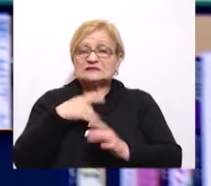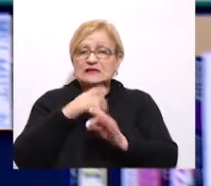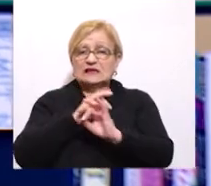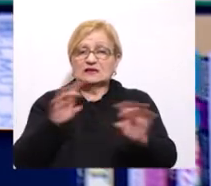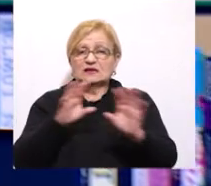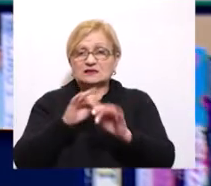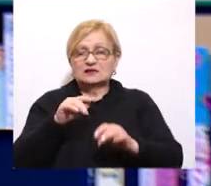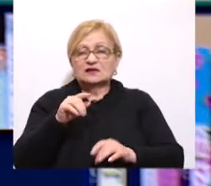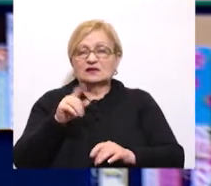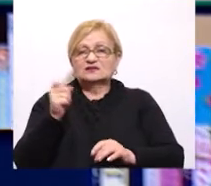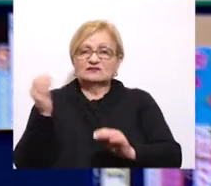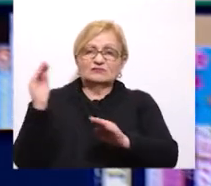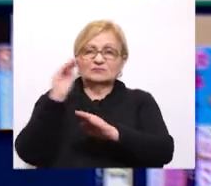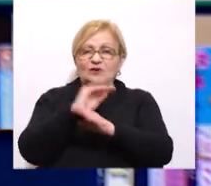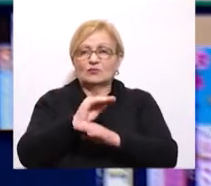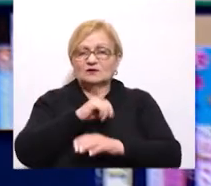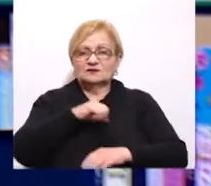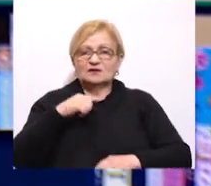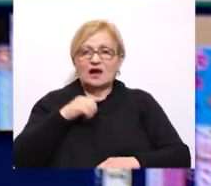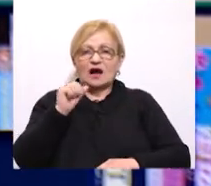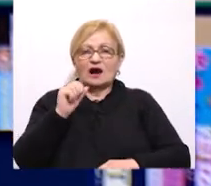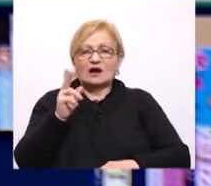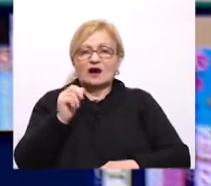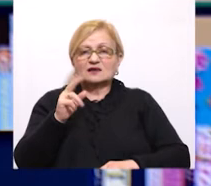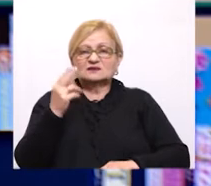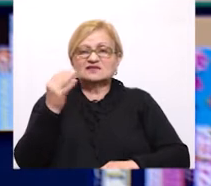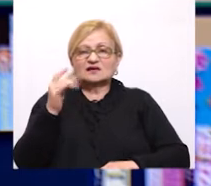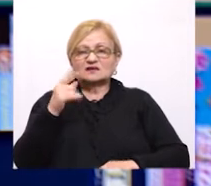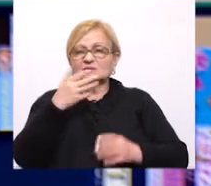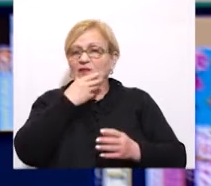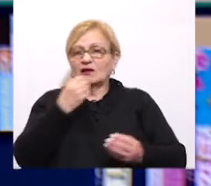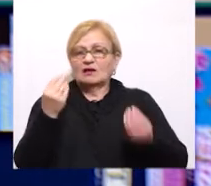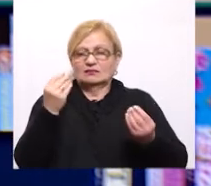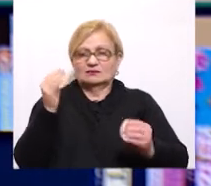გიამბობთ, ის აკაკი წერეთელმა პოეზიით გაამშვენა.